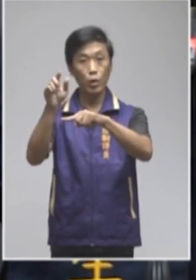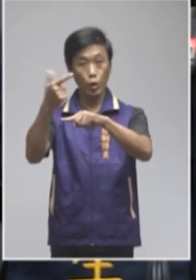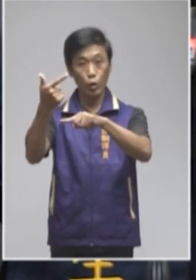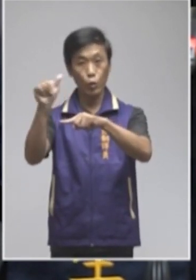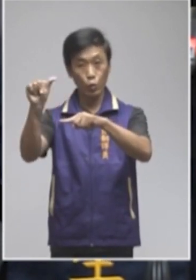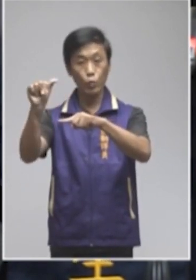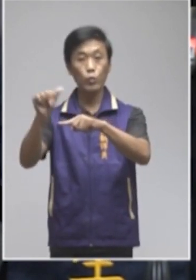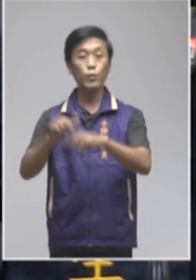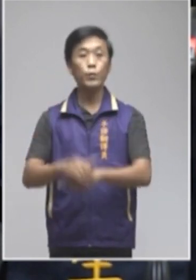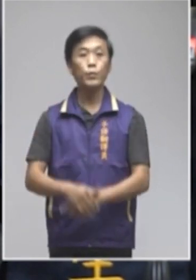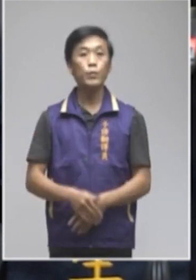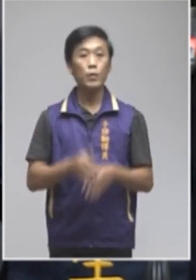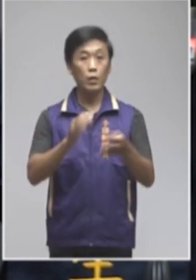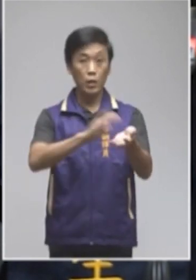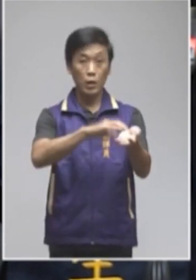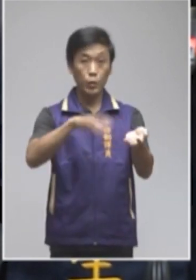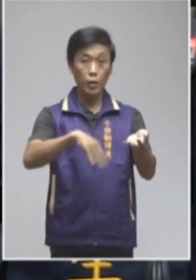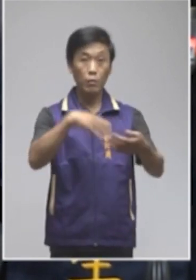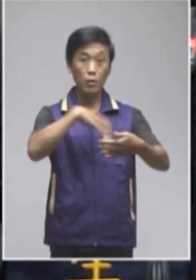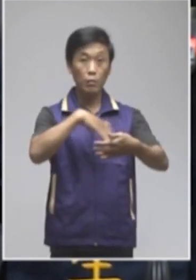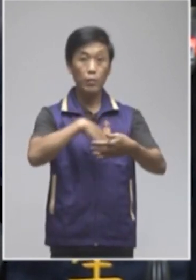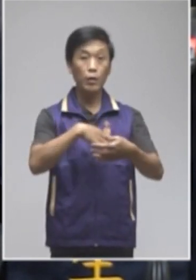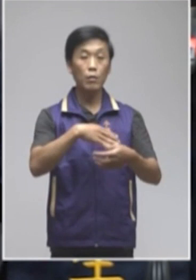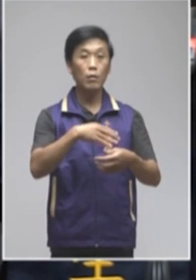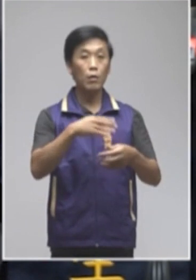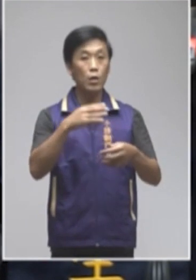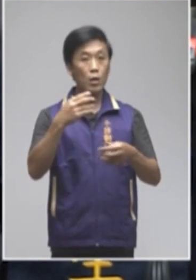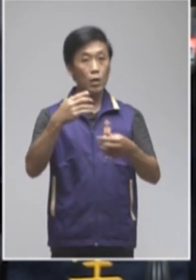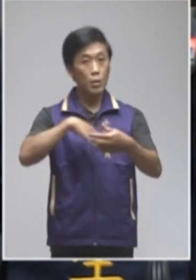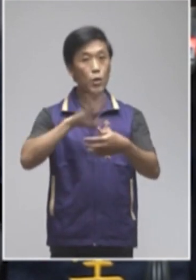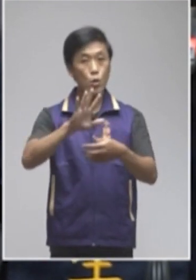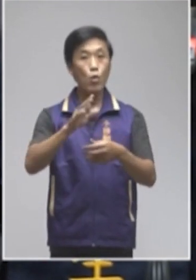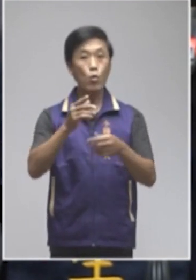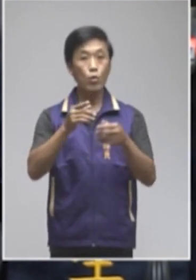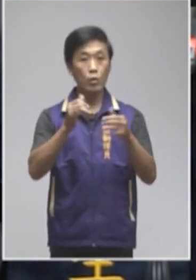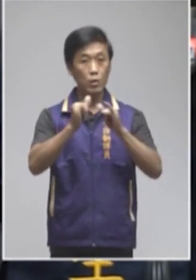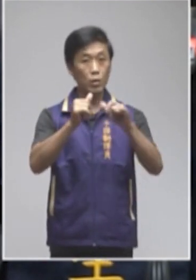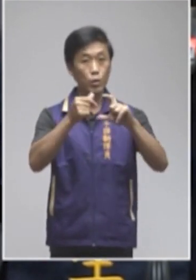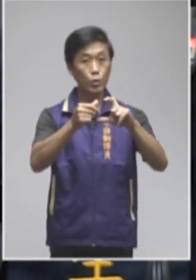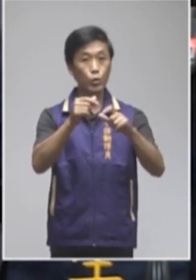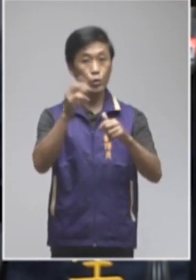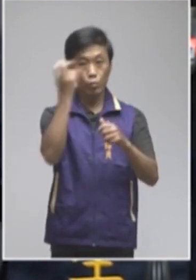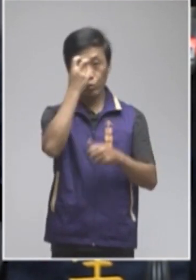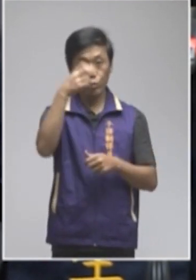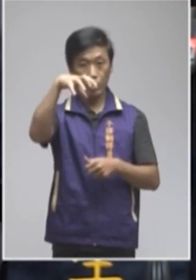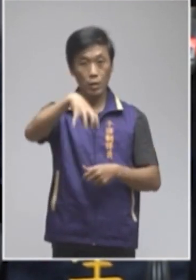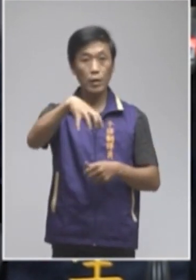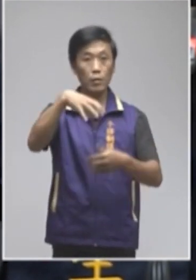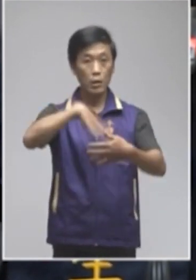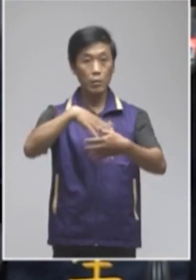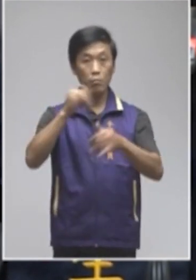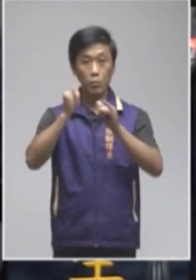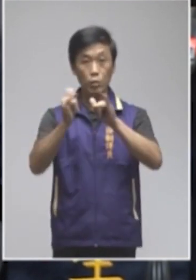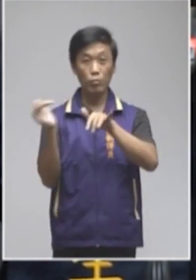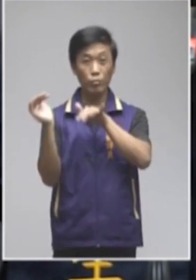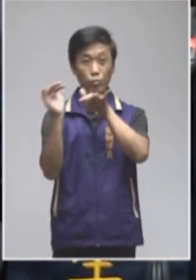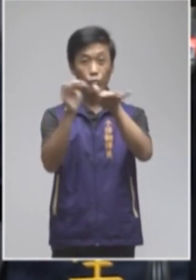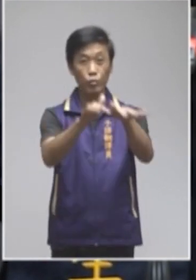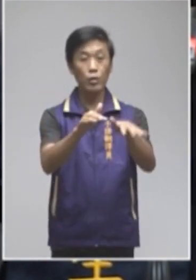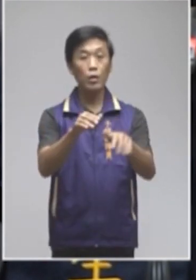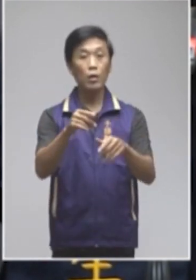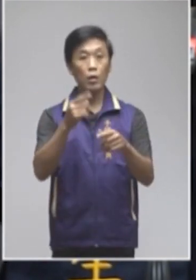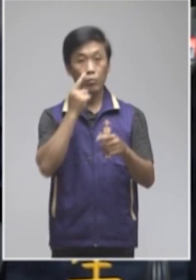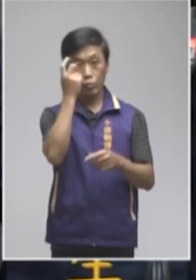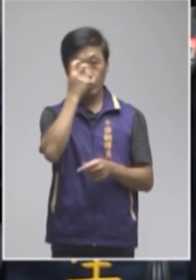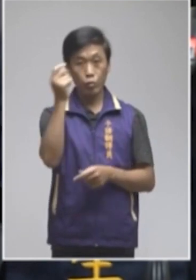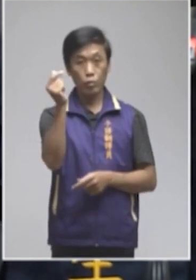40.6%。那在医院，这医院包含在设筛站，设筛站这边民众到场，那因为快